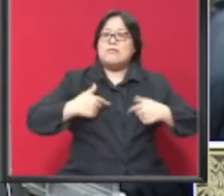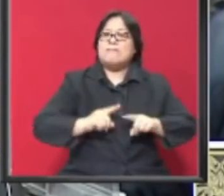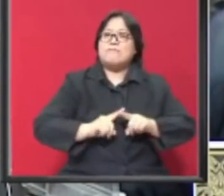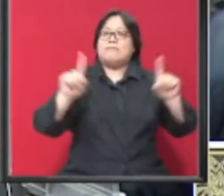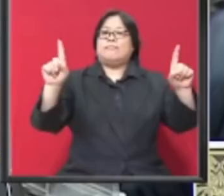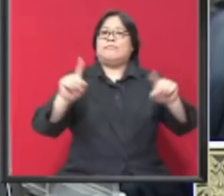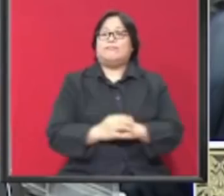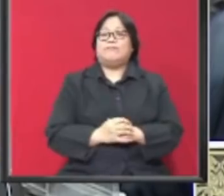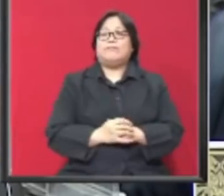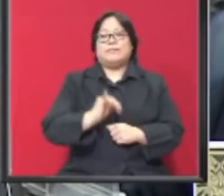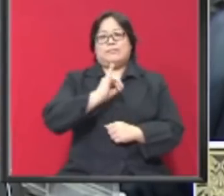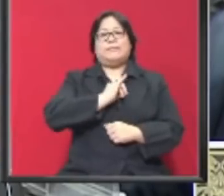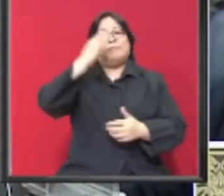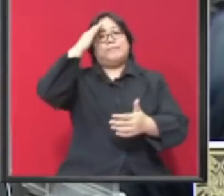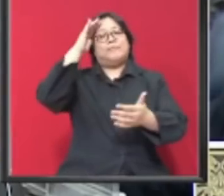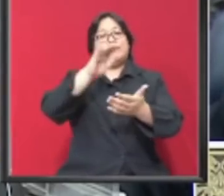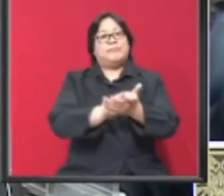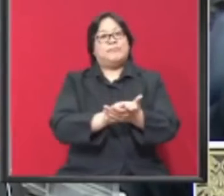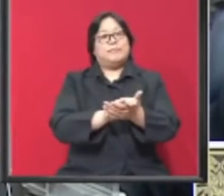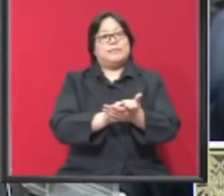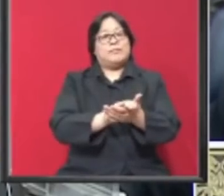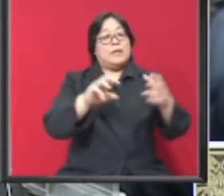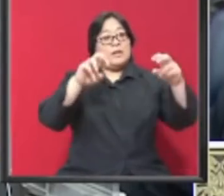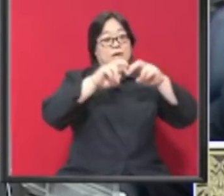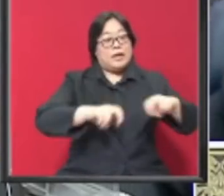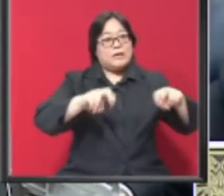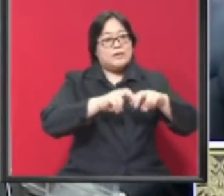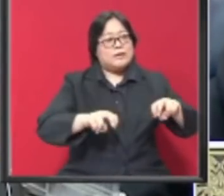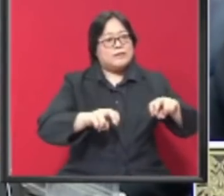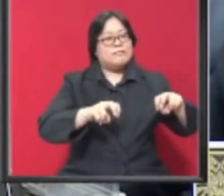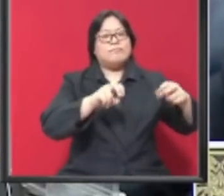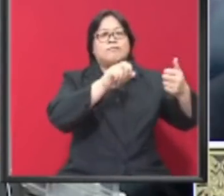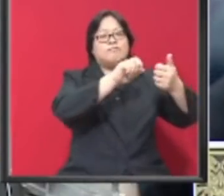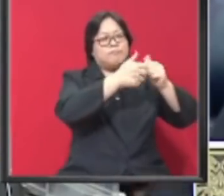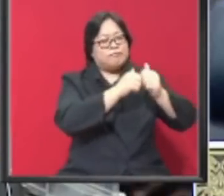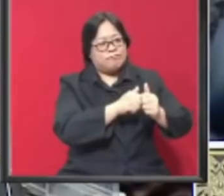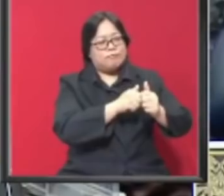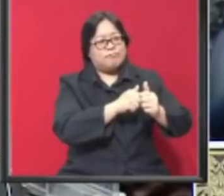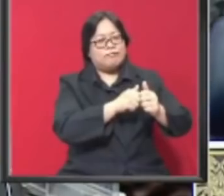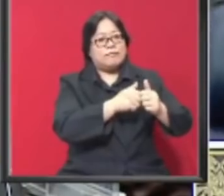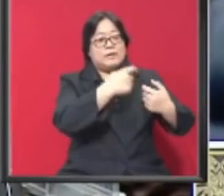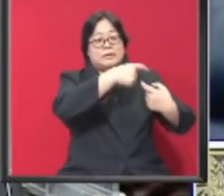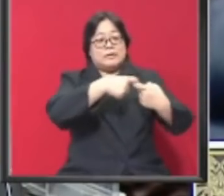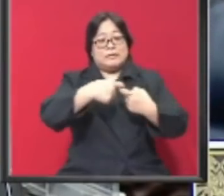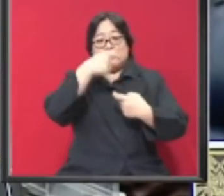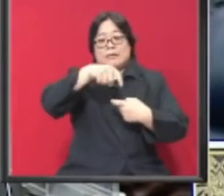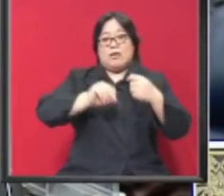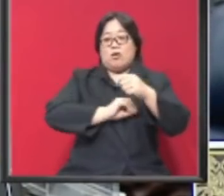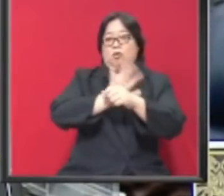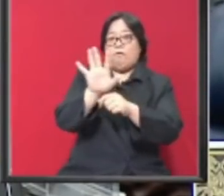berlainan saya percaya jika kita kaji halangan disebabkan config